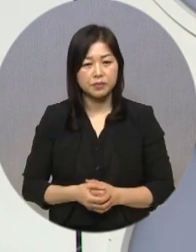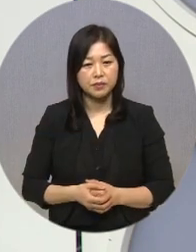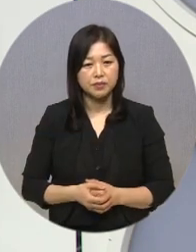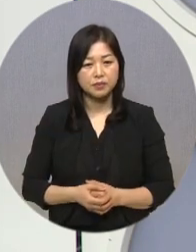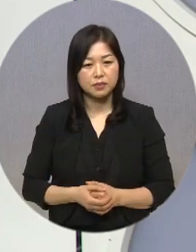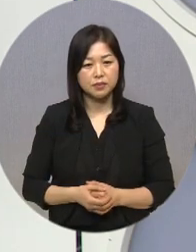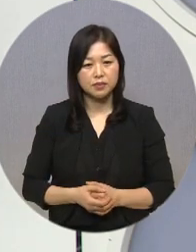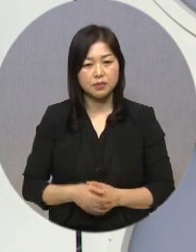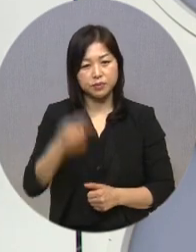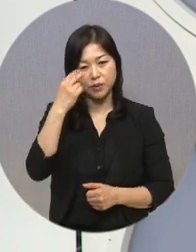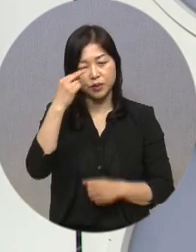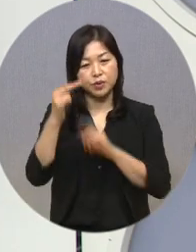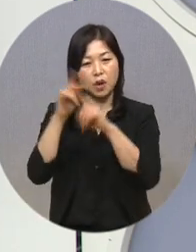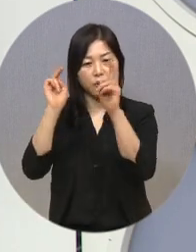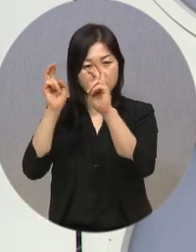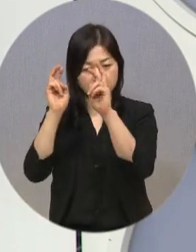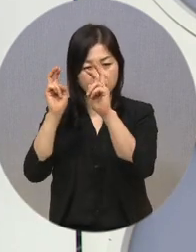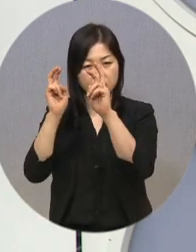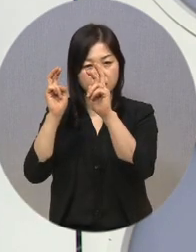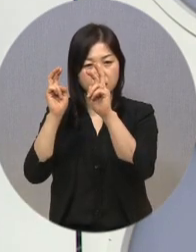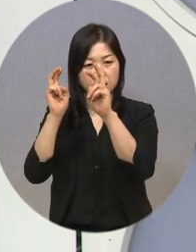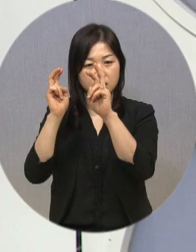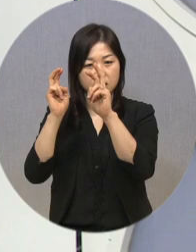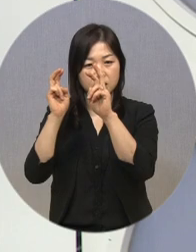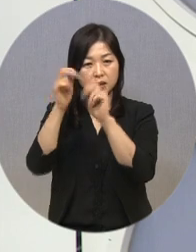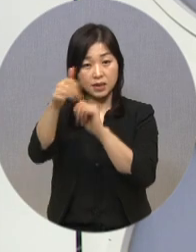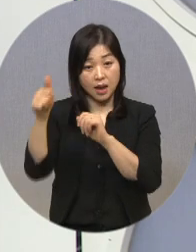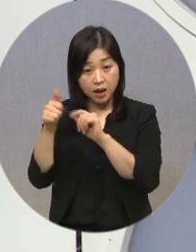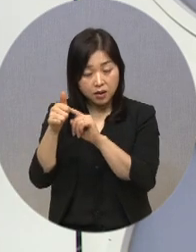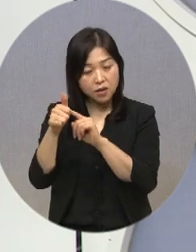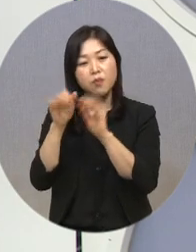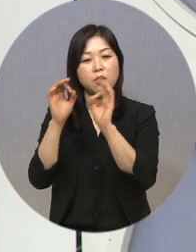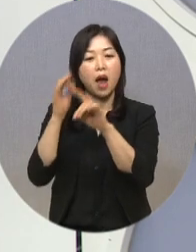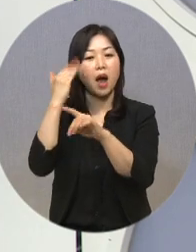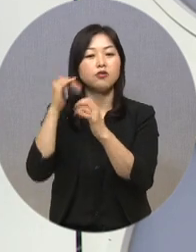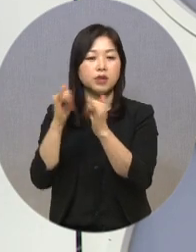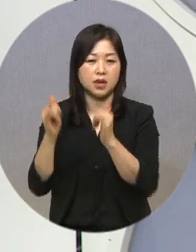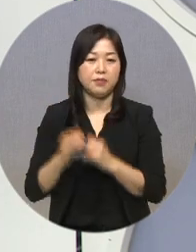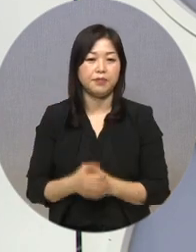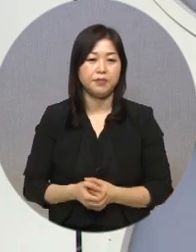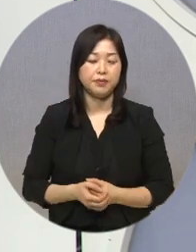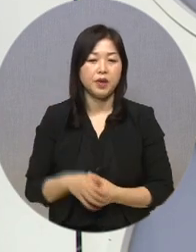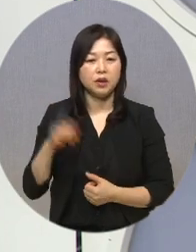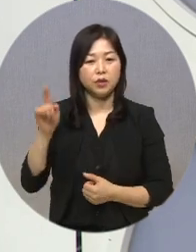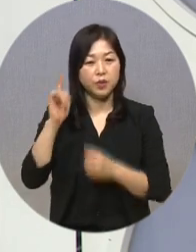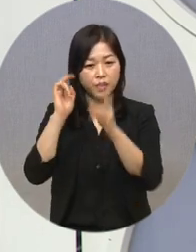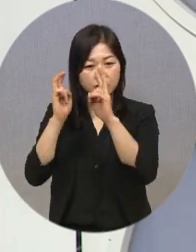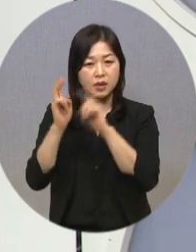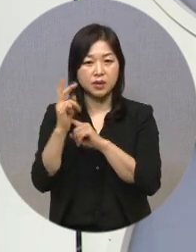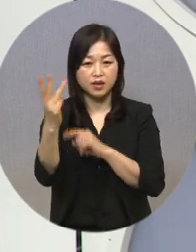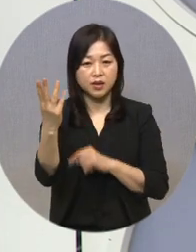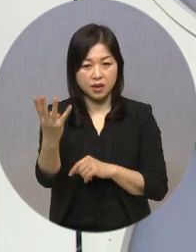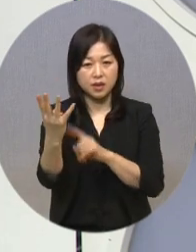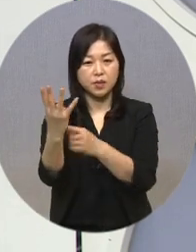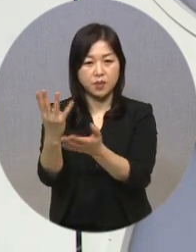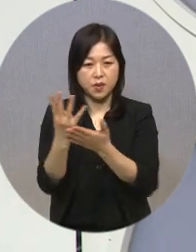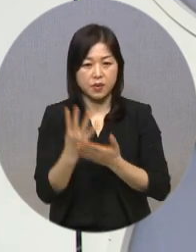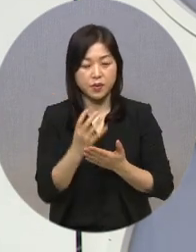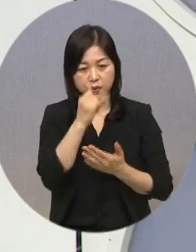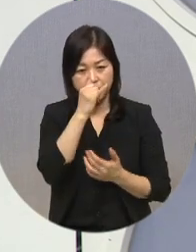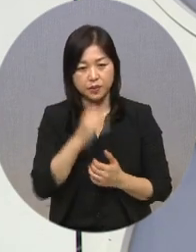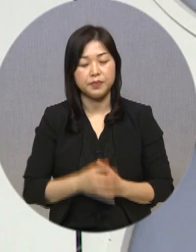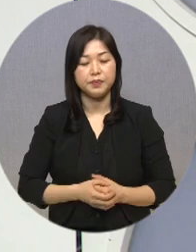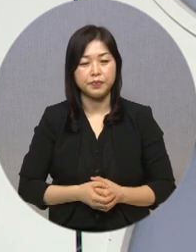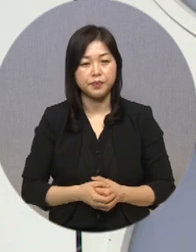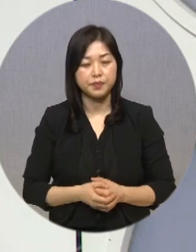미국에 나와 있는 회사들이 지 사장은 한국 사람입니다. 예. 그래서 항상 그 회사를 세 네씩 초청하고